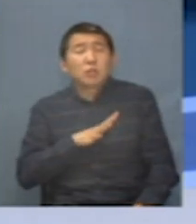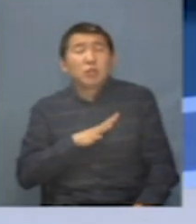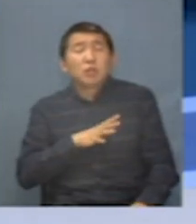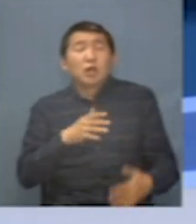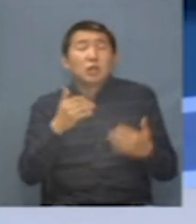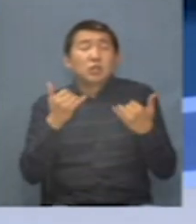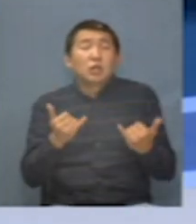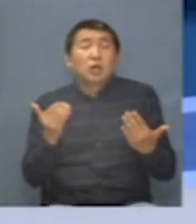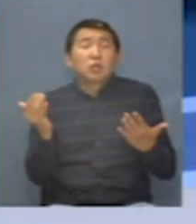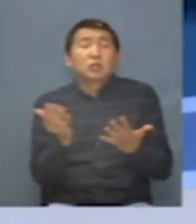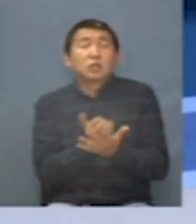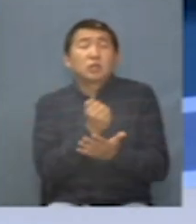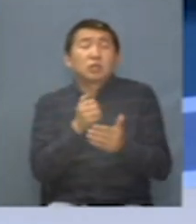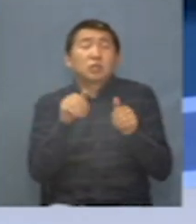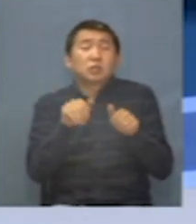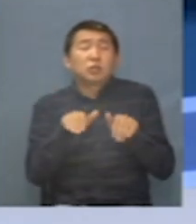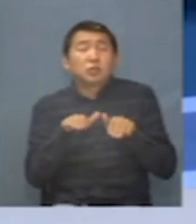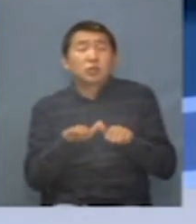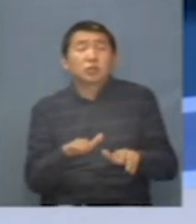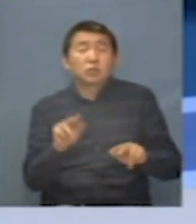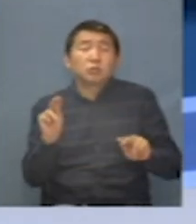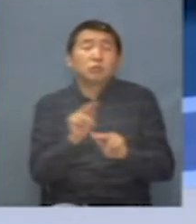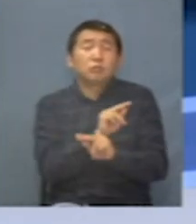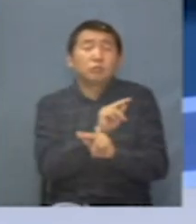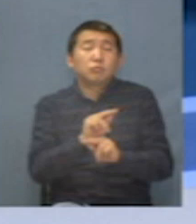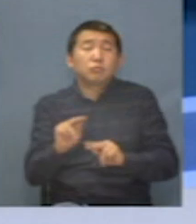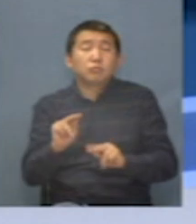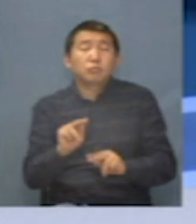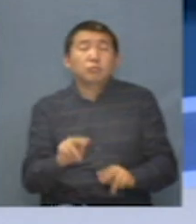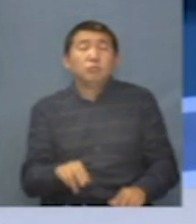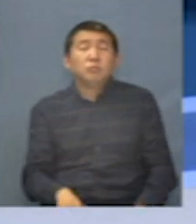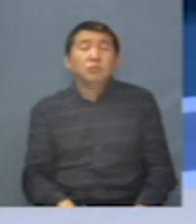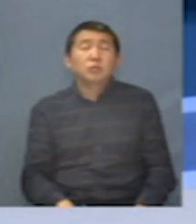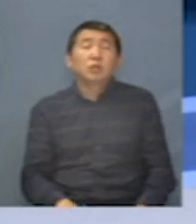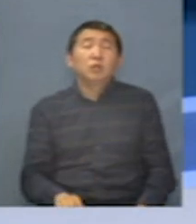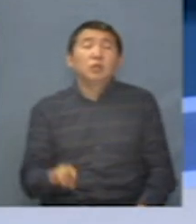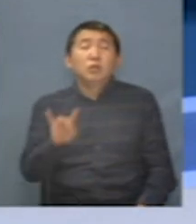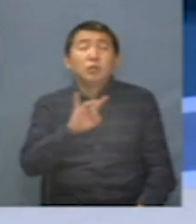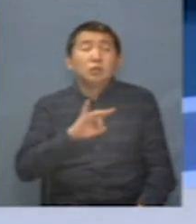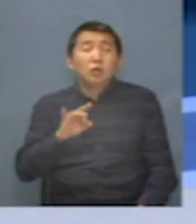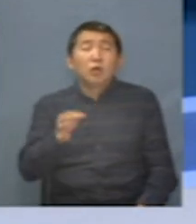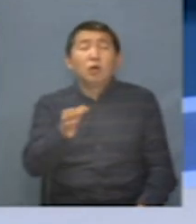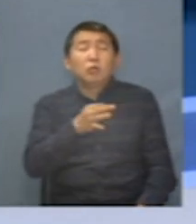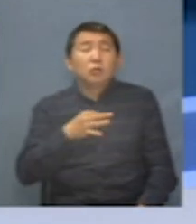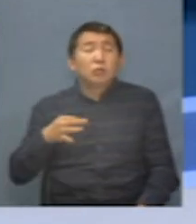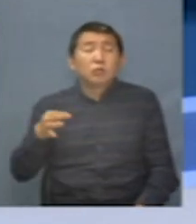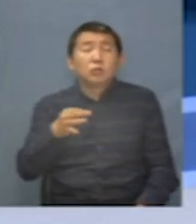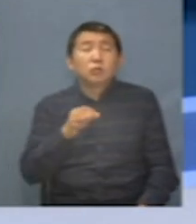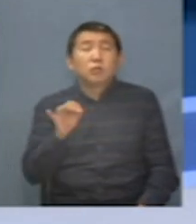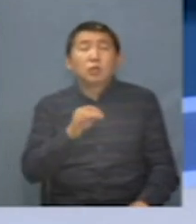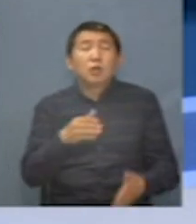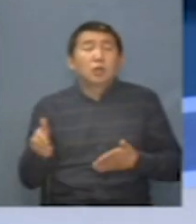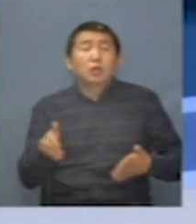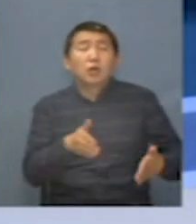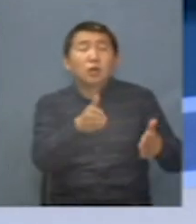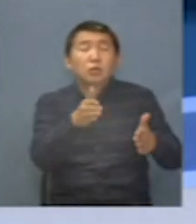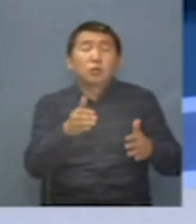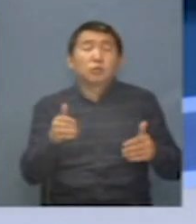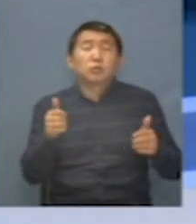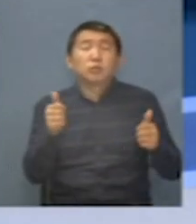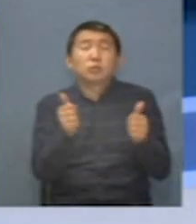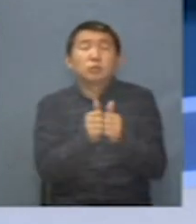решение. Масштабные дорожные работы проходят на участках трасс республиканского областного значения и дорогах, соединяющих